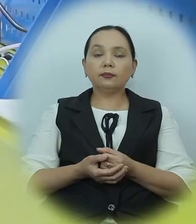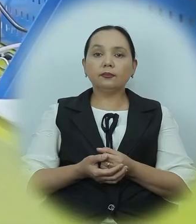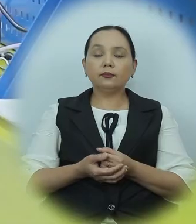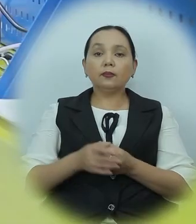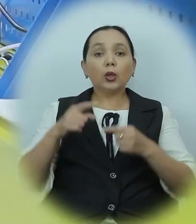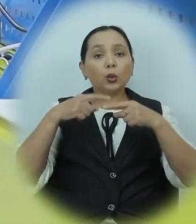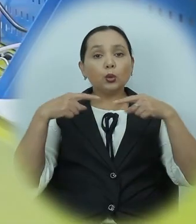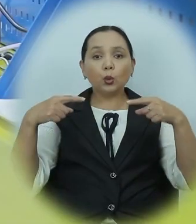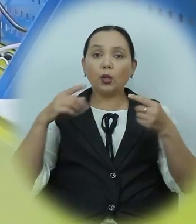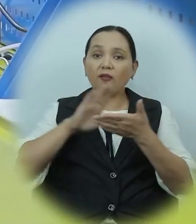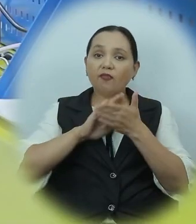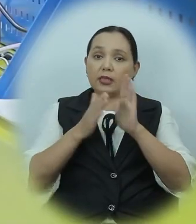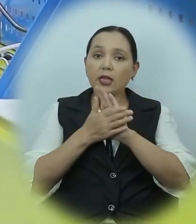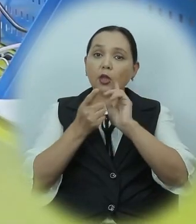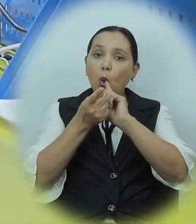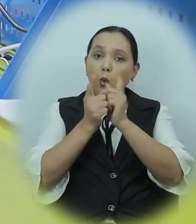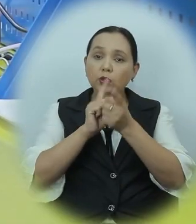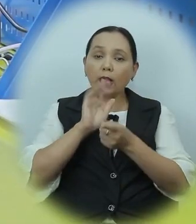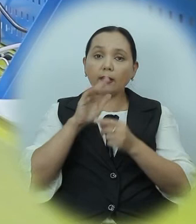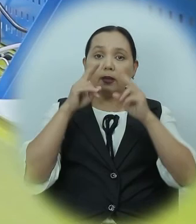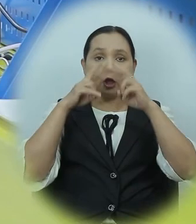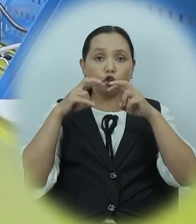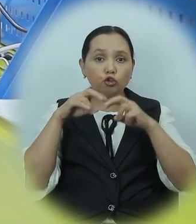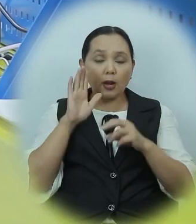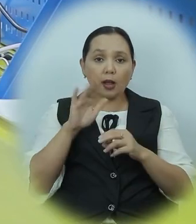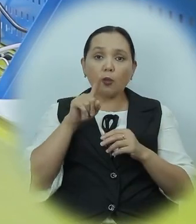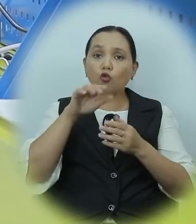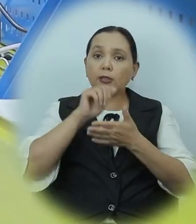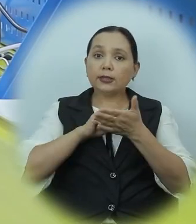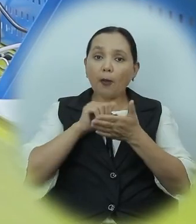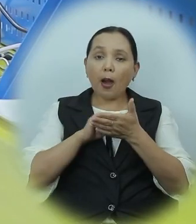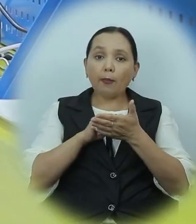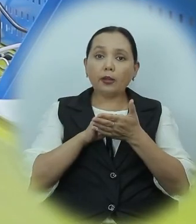Turli xildagi vaziyatni o'zgartirib tekshiriladi. Buning sababi ki,